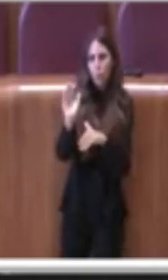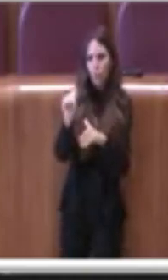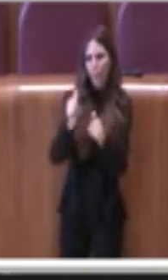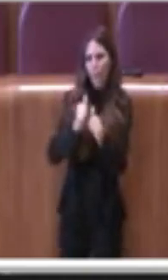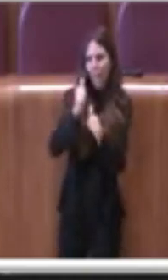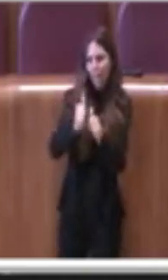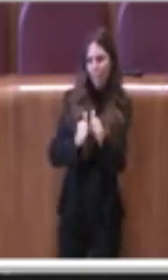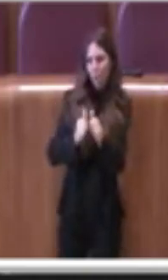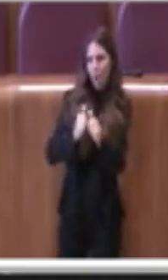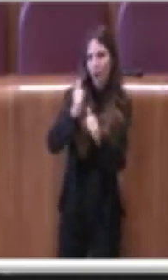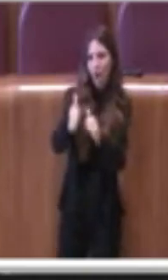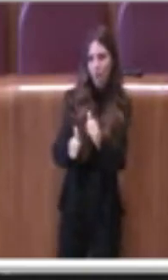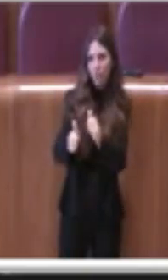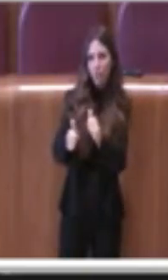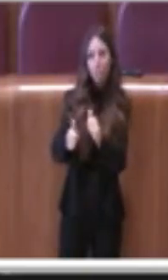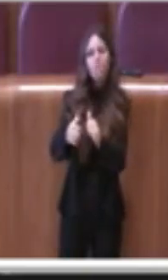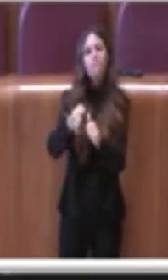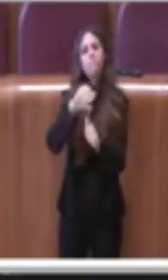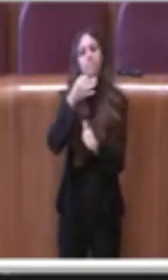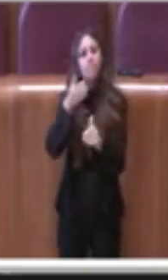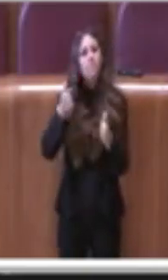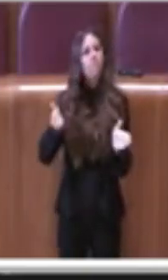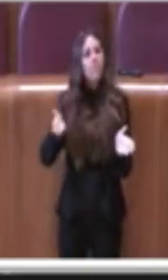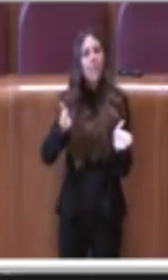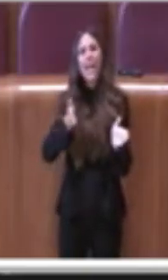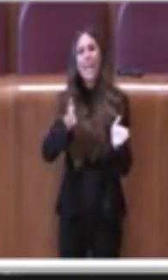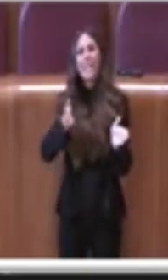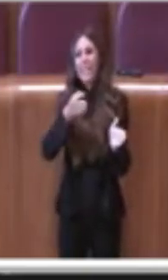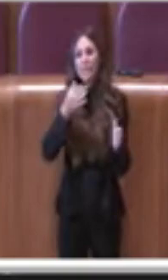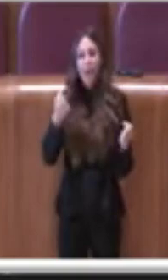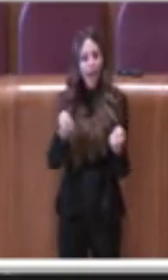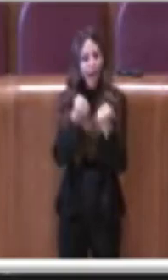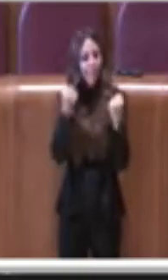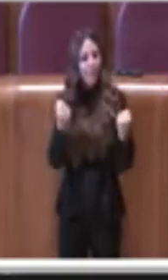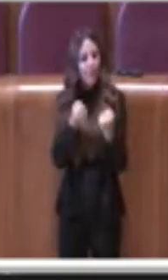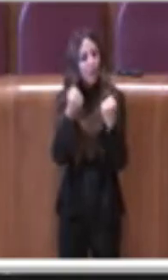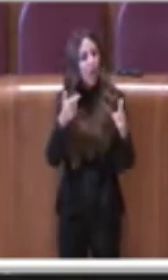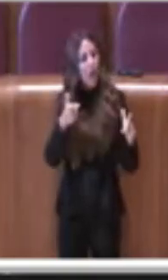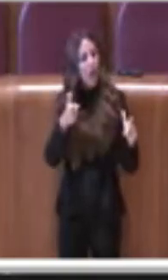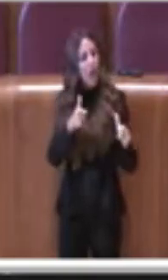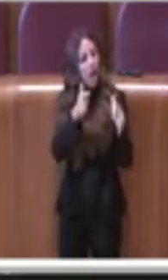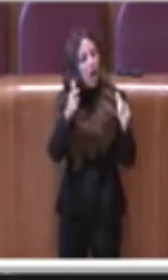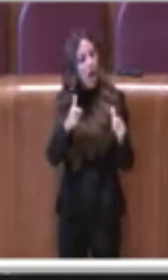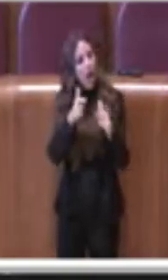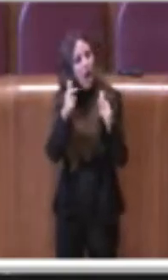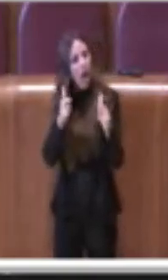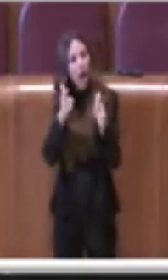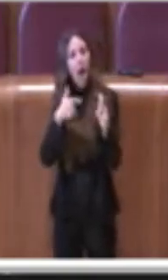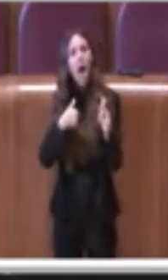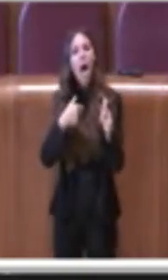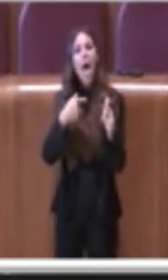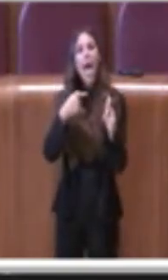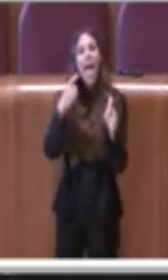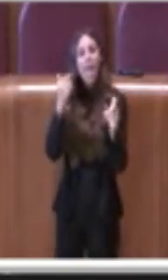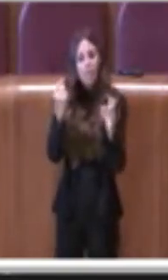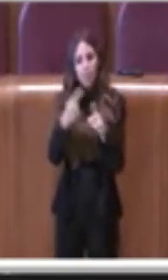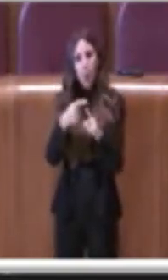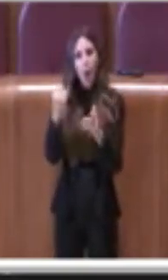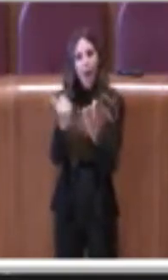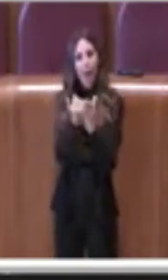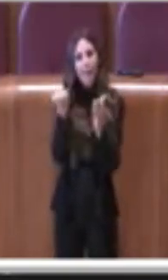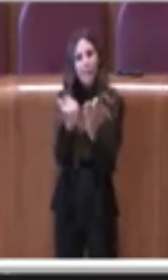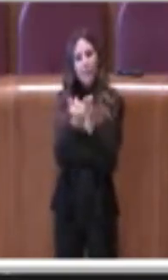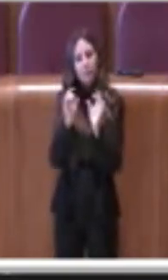anno ancora. Perciò una campagna di riforestazione urbana cittadina contro l'abbattimento della CO2